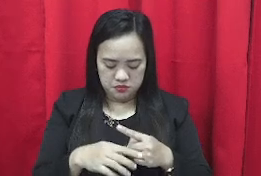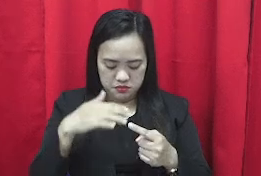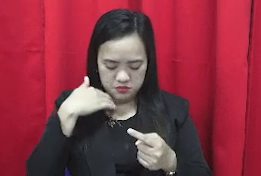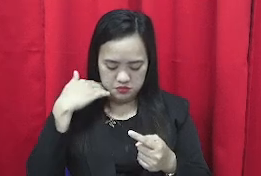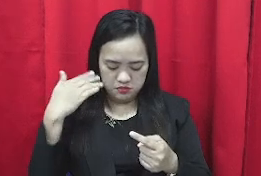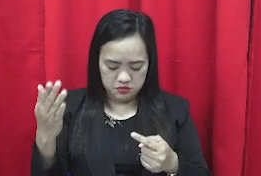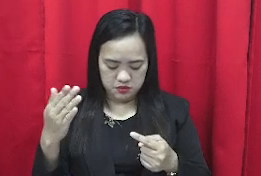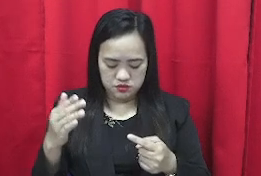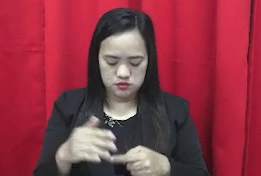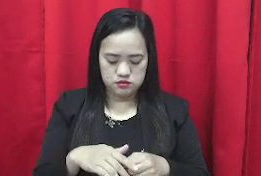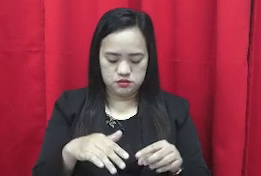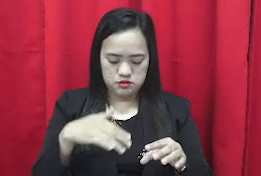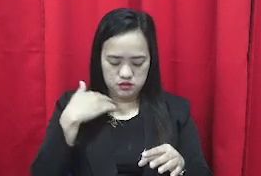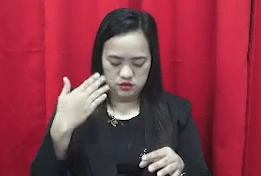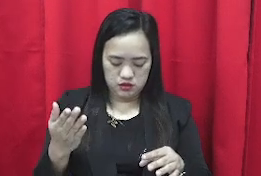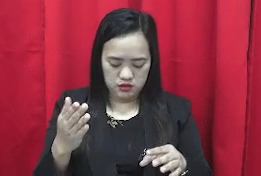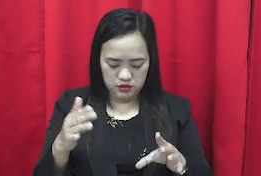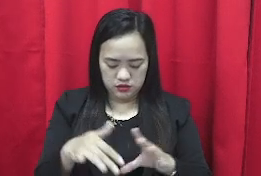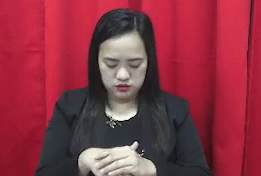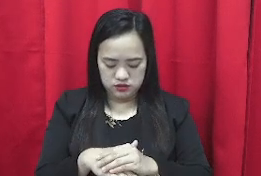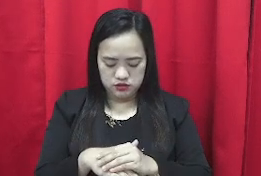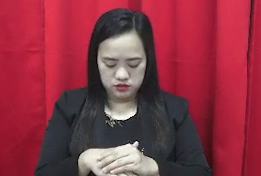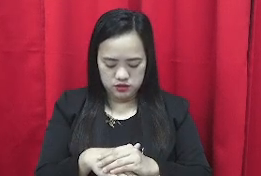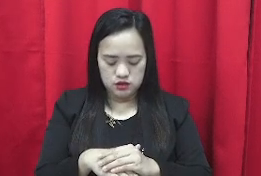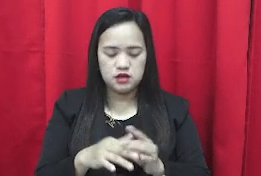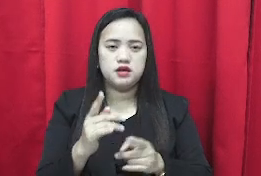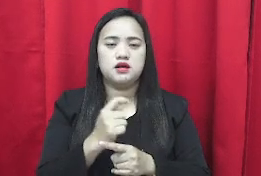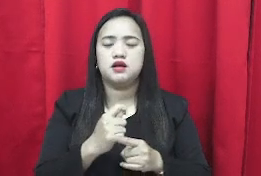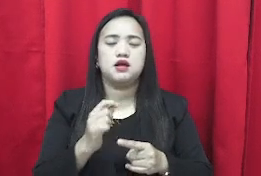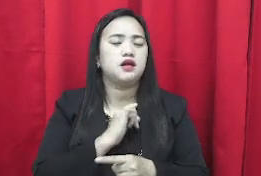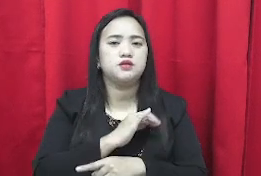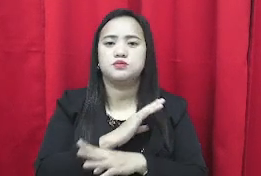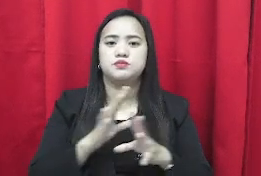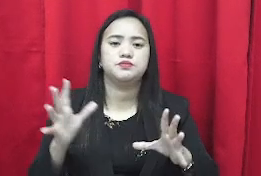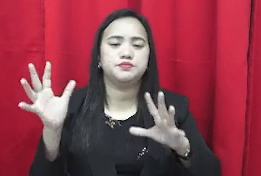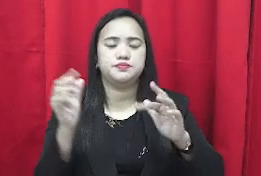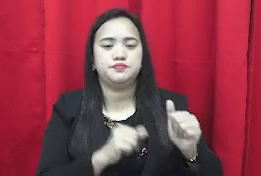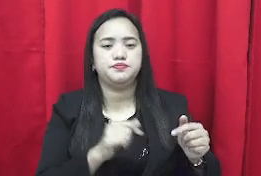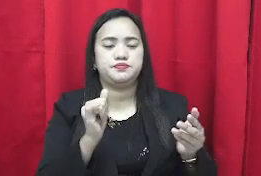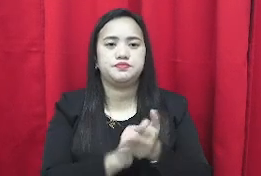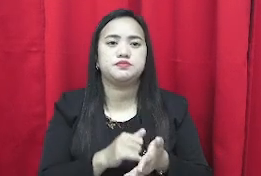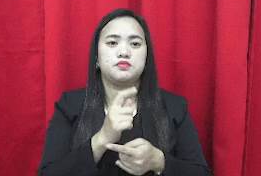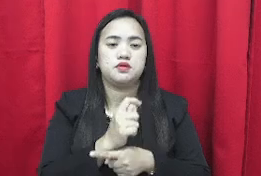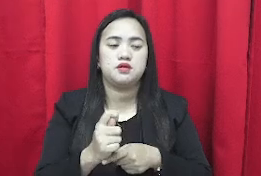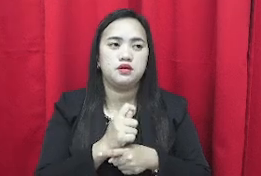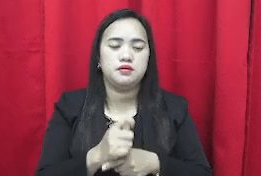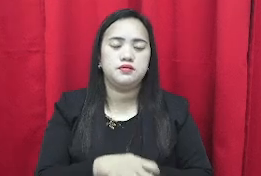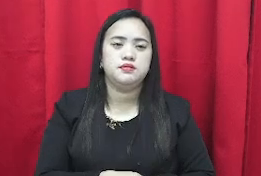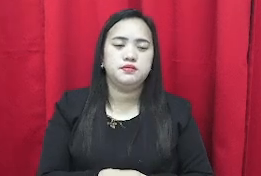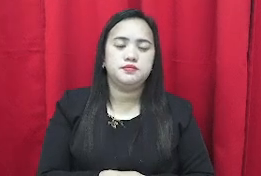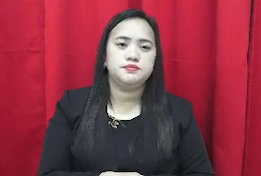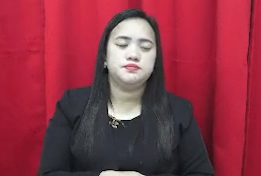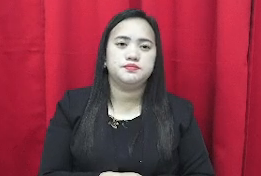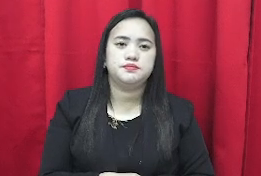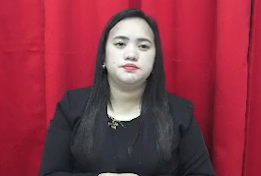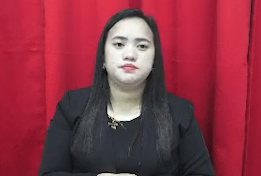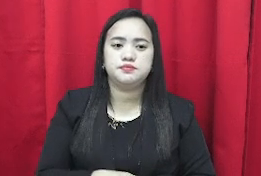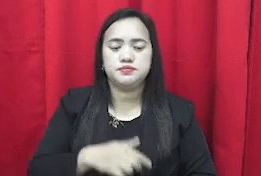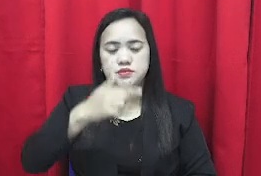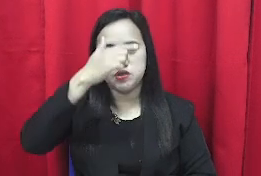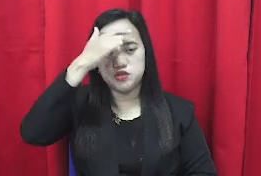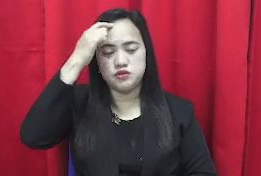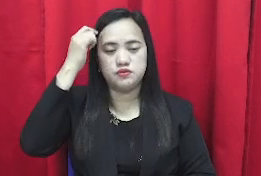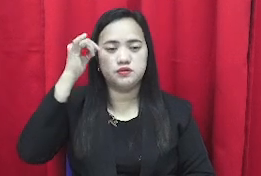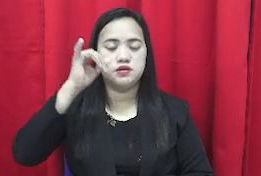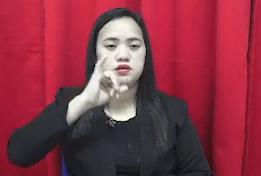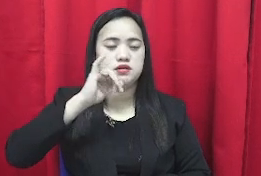sa sa training hindi ako aalis Bakit Bakit hindi ko ako aalis Sir Sir Joo sir Rudy Kasi kapag namatay